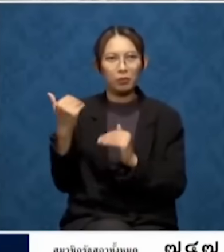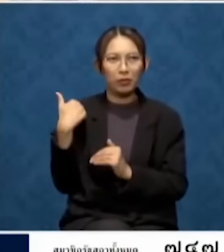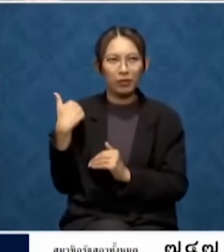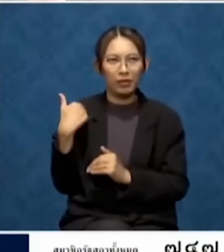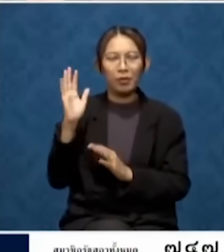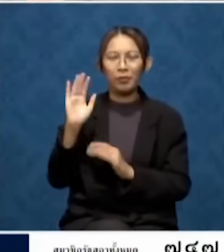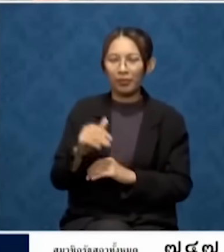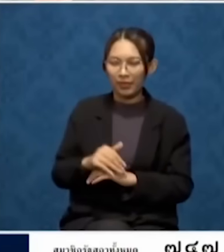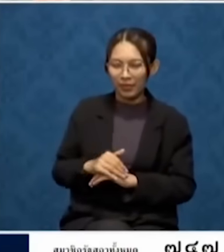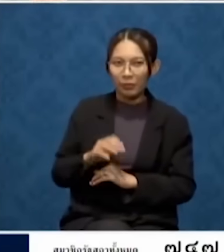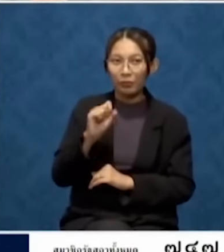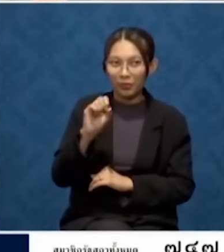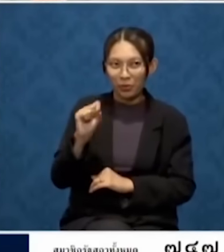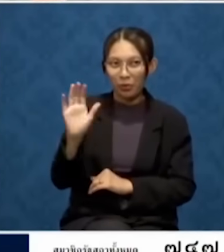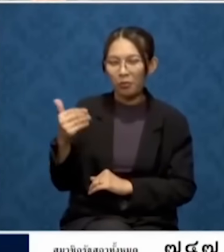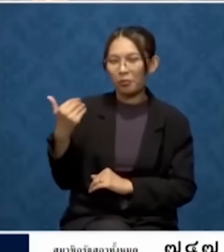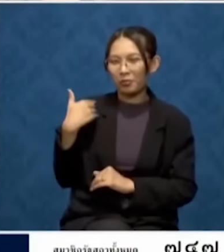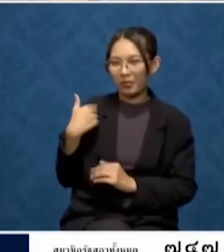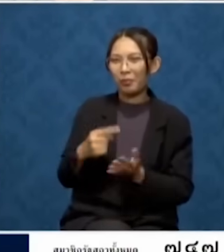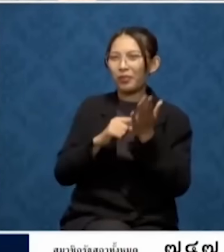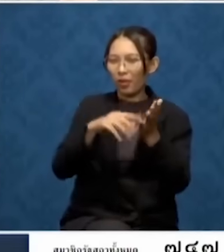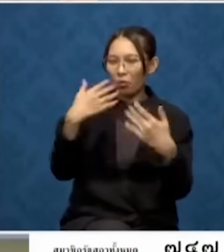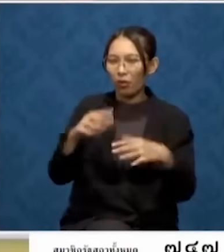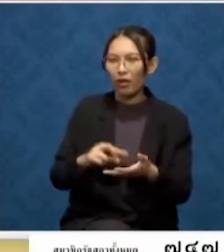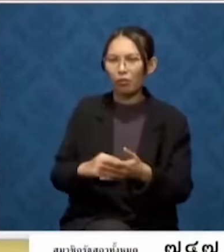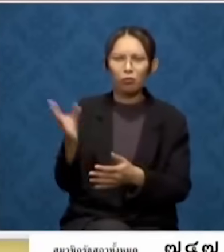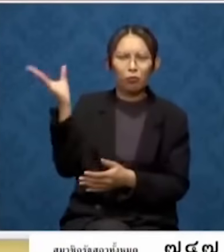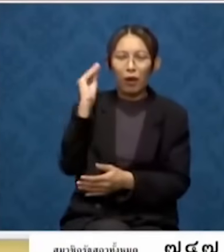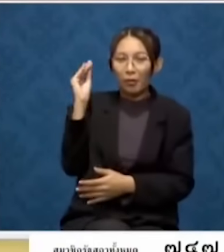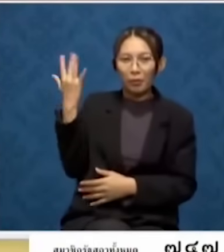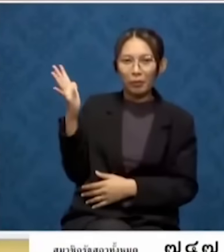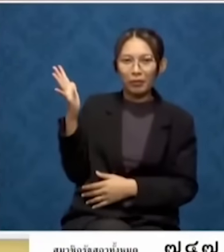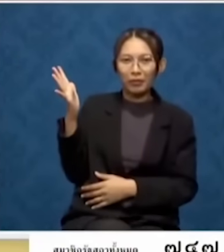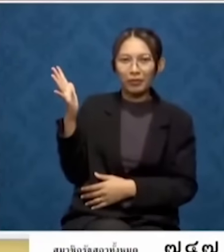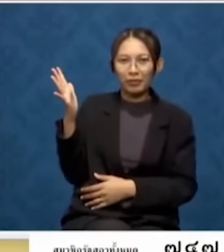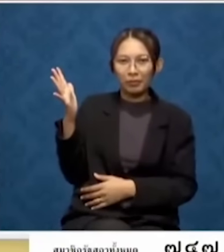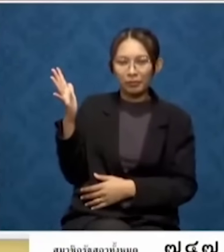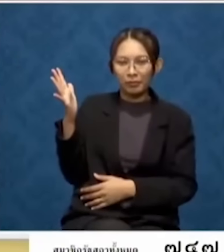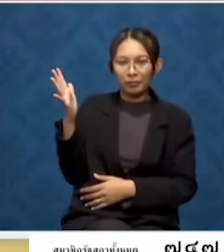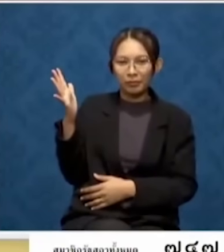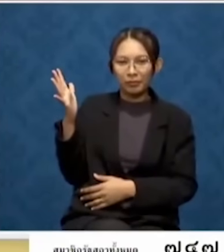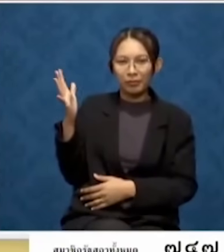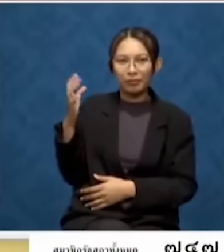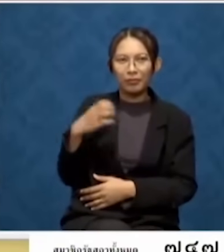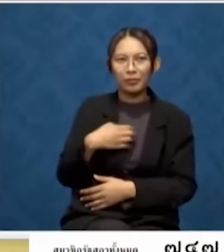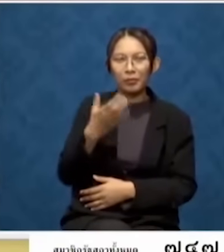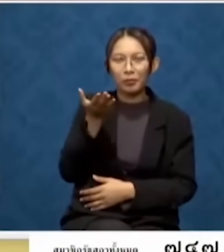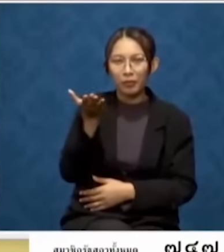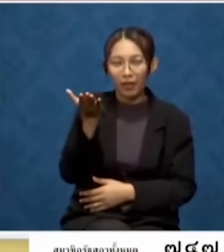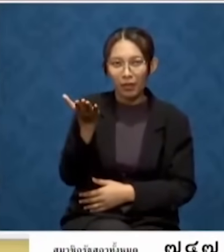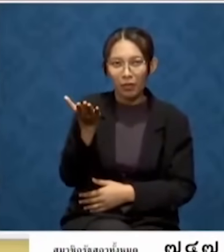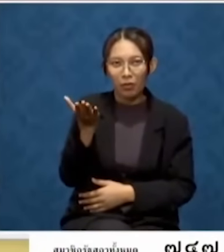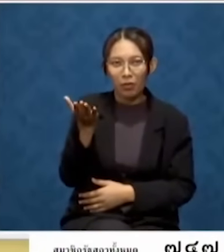คุณเสียใจครับเมื่อกี้ก็มีผู้ประท้วงแล้วคุณก็ไม่ฟังเลยนะครับขอคุณรังสิมันโรม